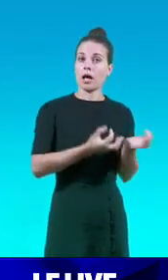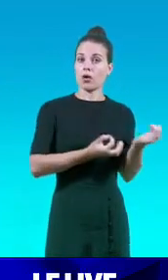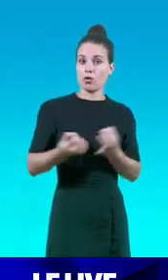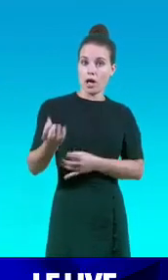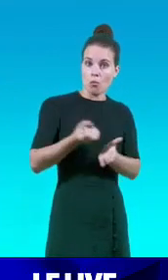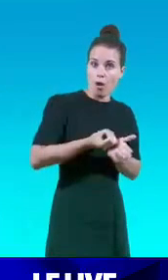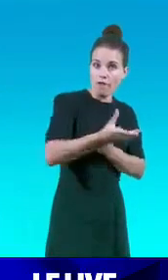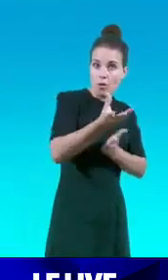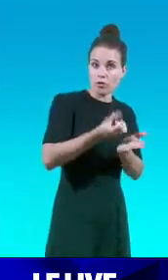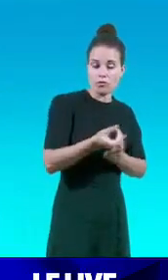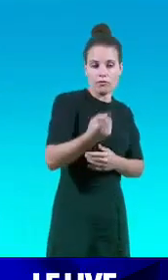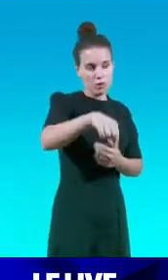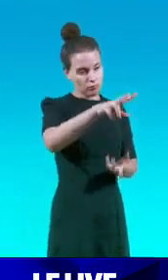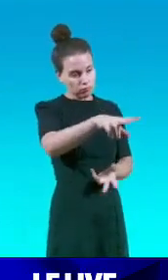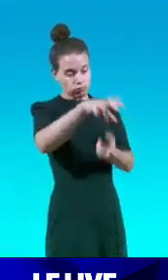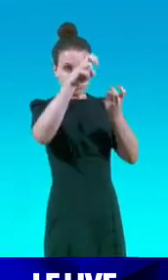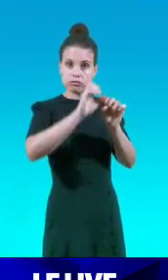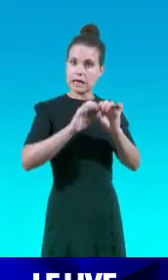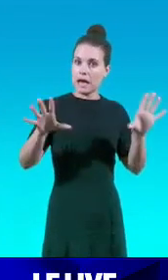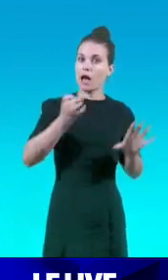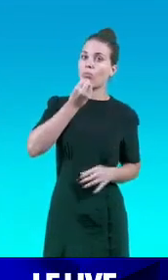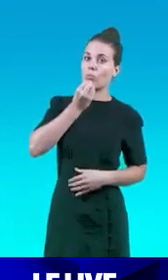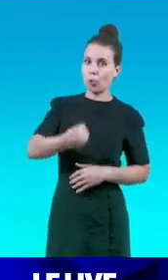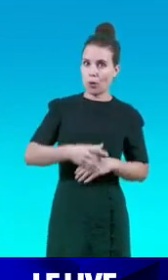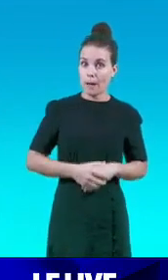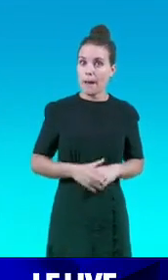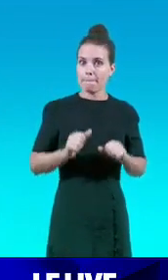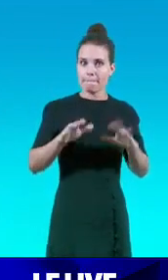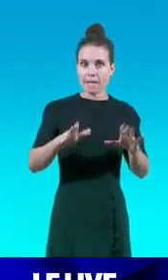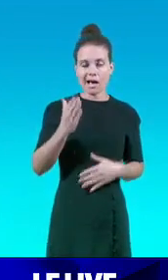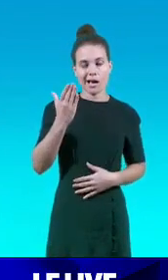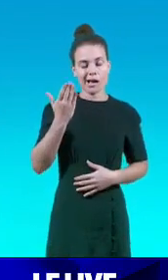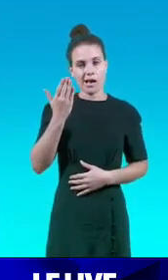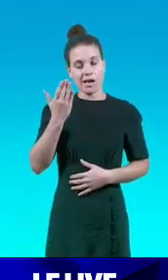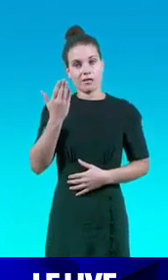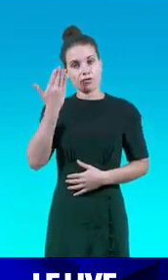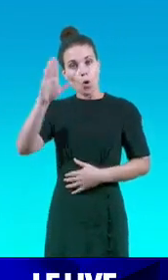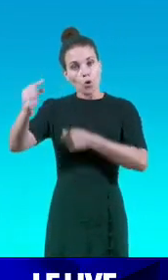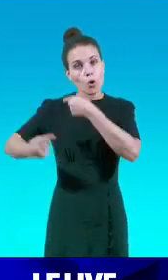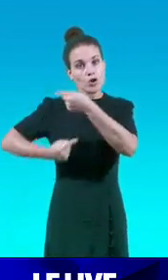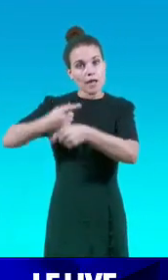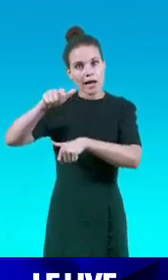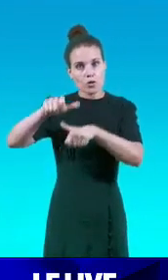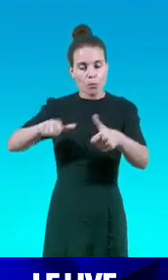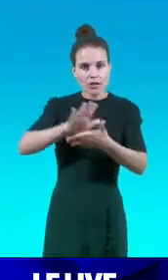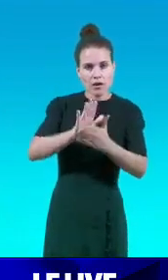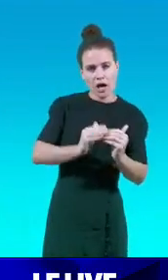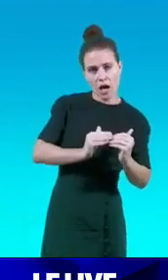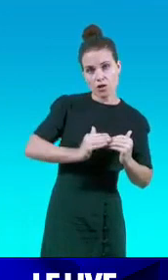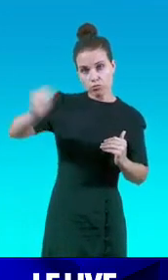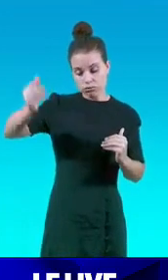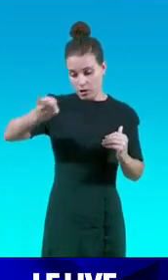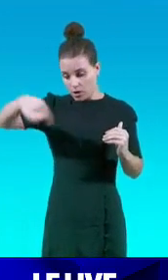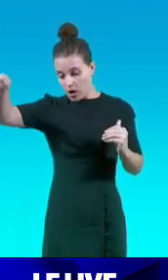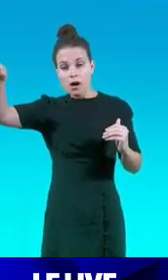ont capté mais il faut que toutes les autres générations soit extrêmement responsable et